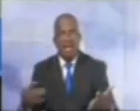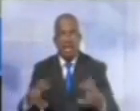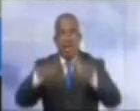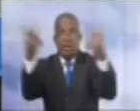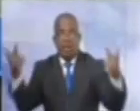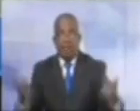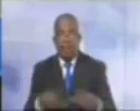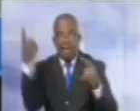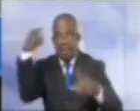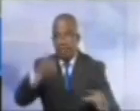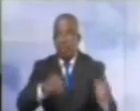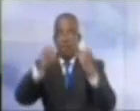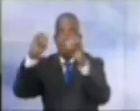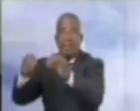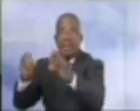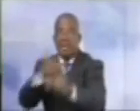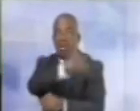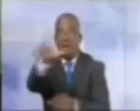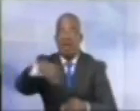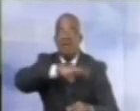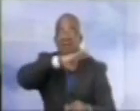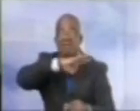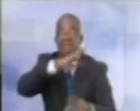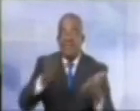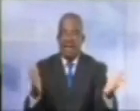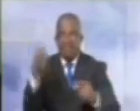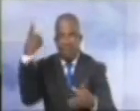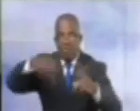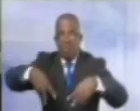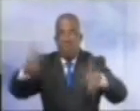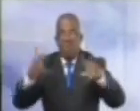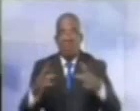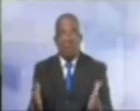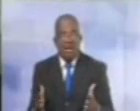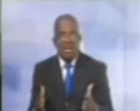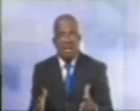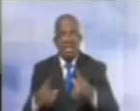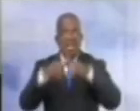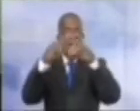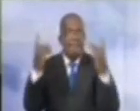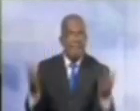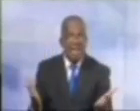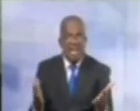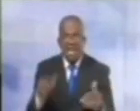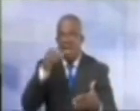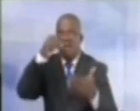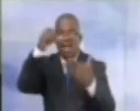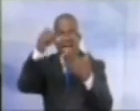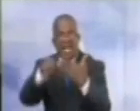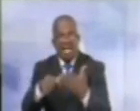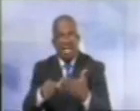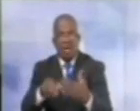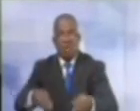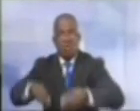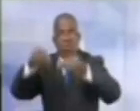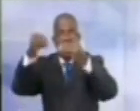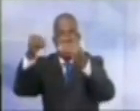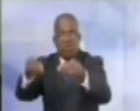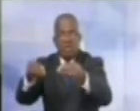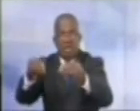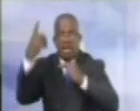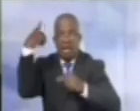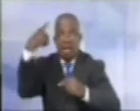terriens comme habitants de la commune. Ces lettres d'attribution ayant été annulées par le ministère de